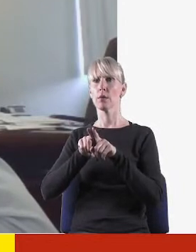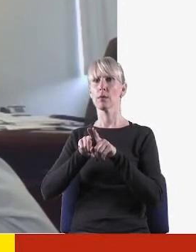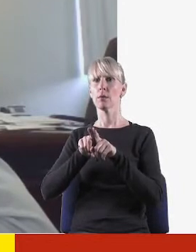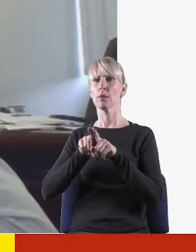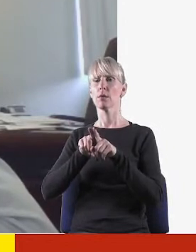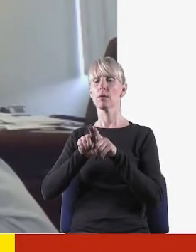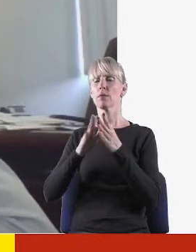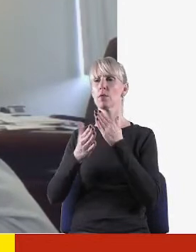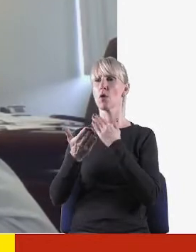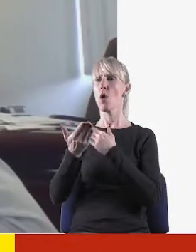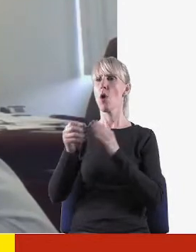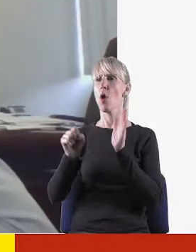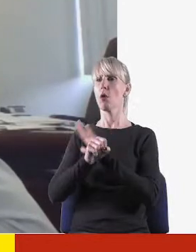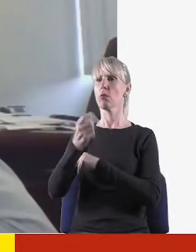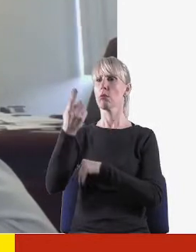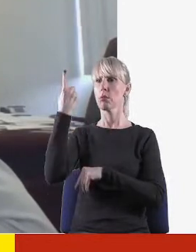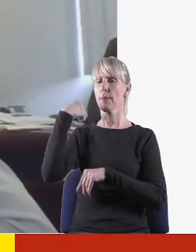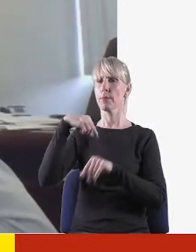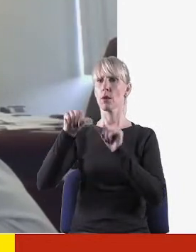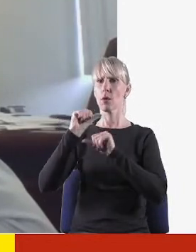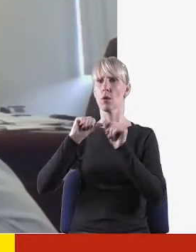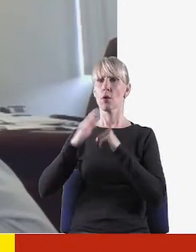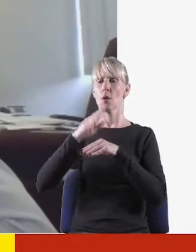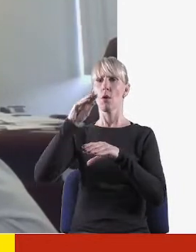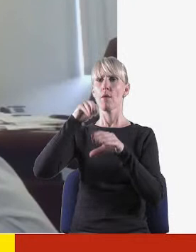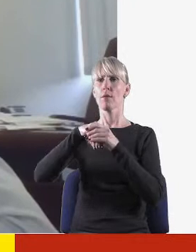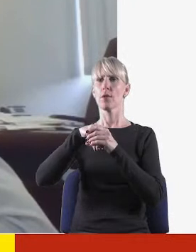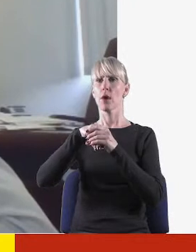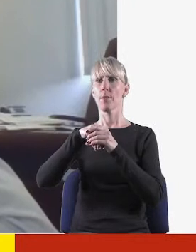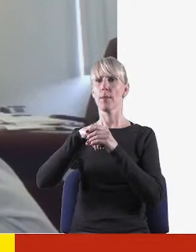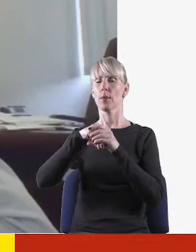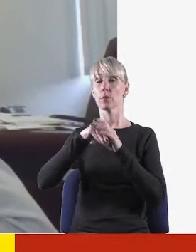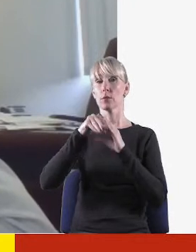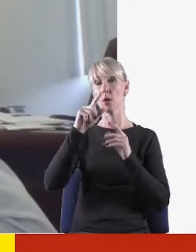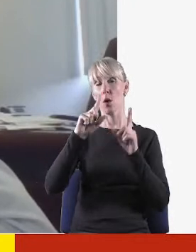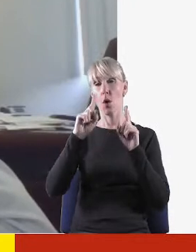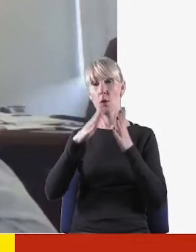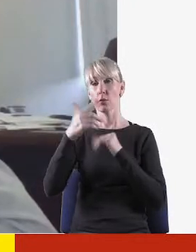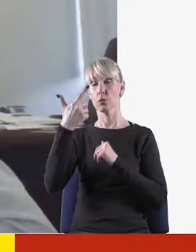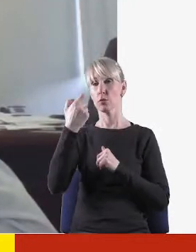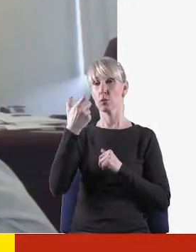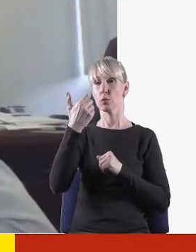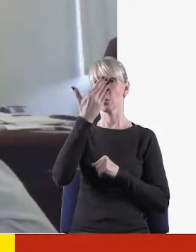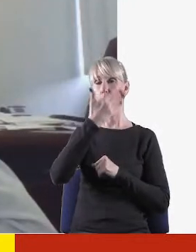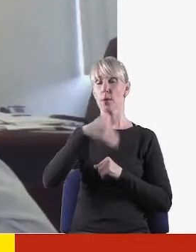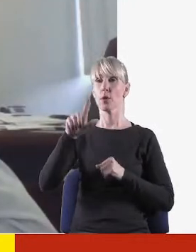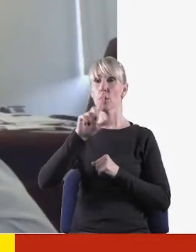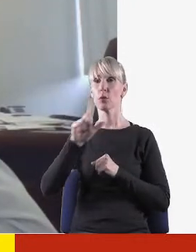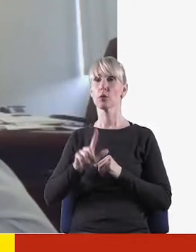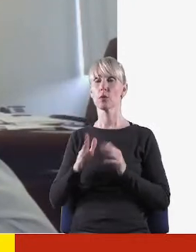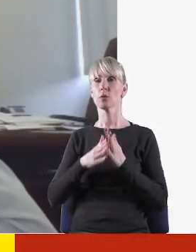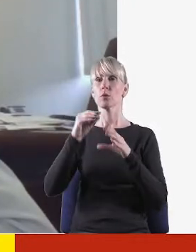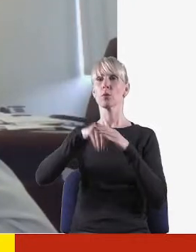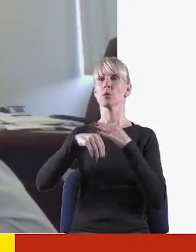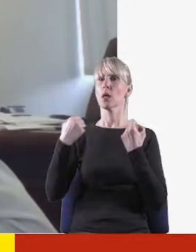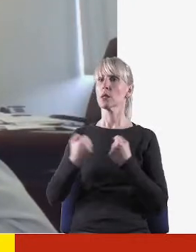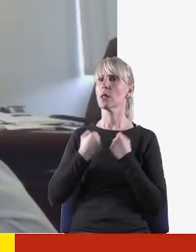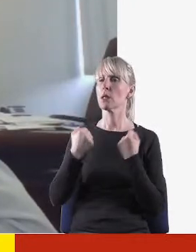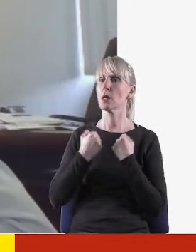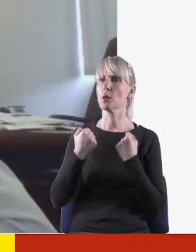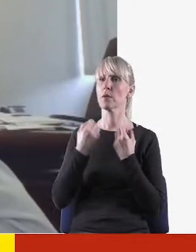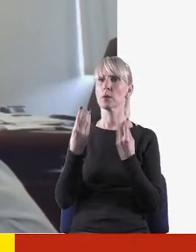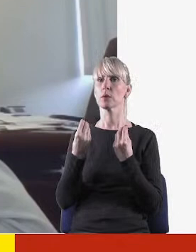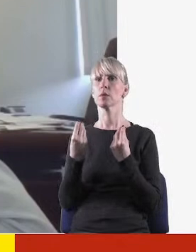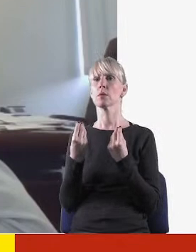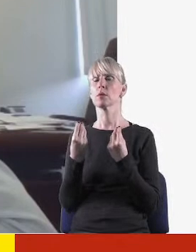zrealizowaliśmy od tamtego roku w ramach, myślę, że dzisiaj ponad 200 milionów złotych, można mówić o zaangażowaniu takim środków,